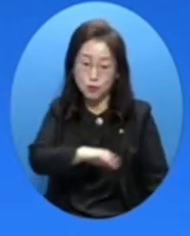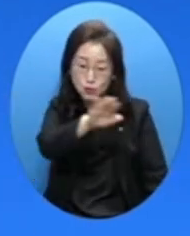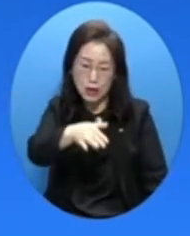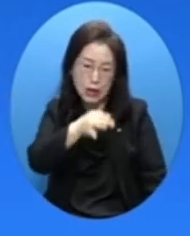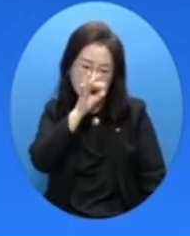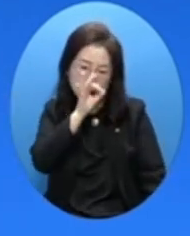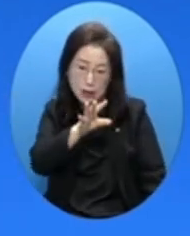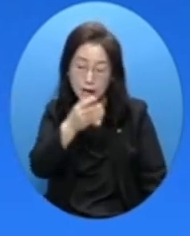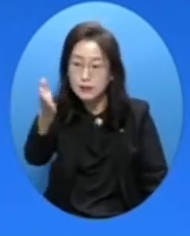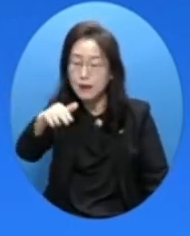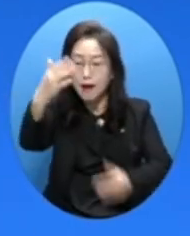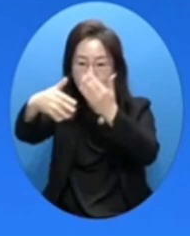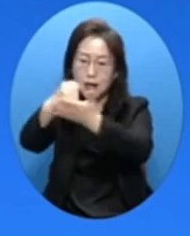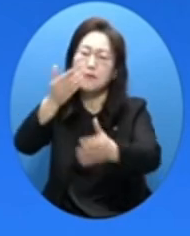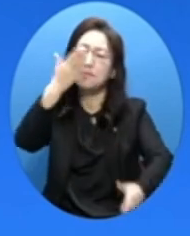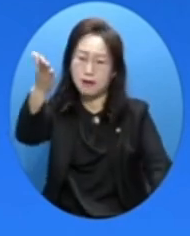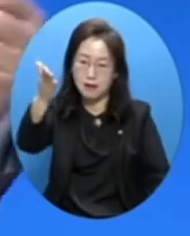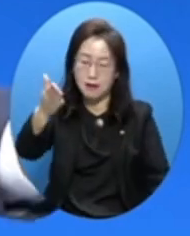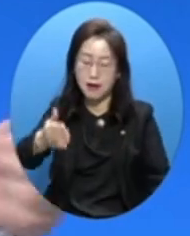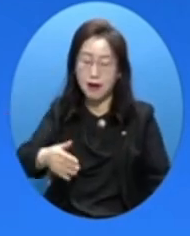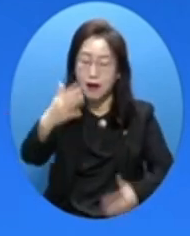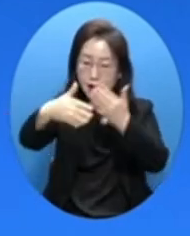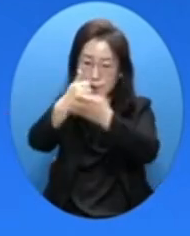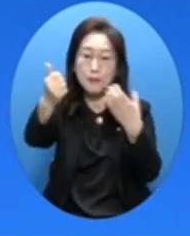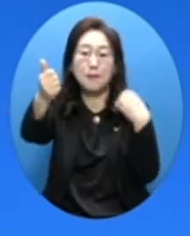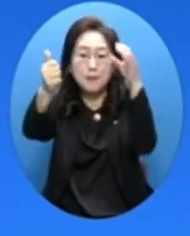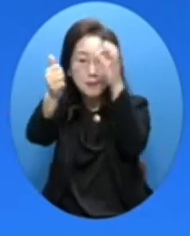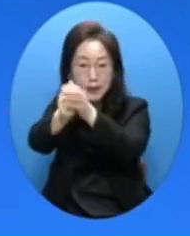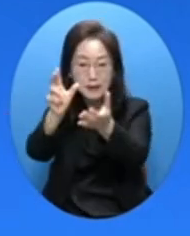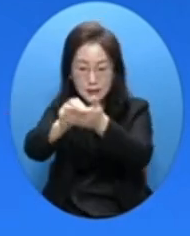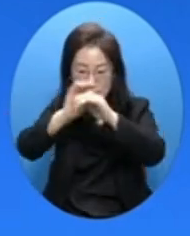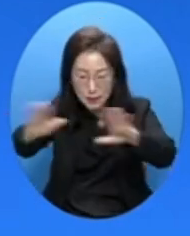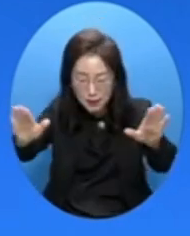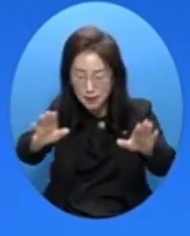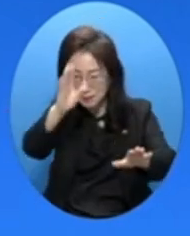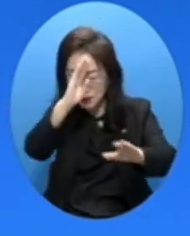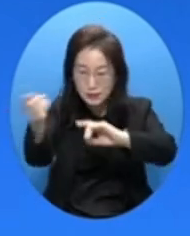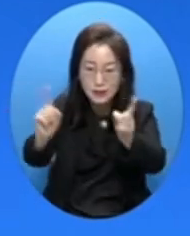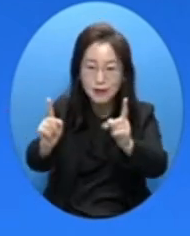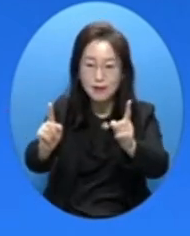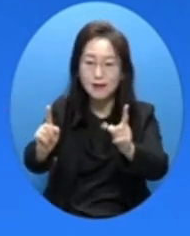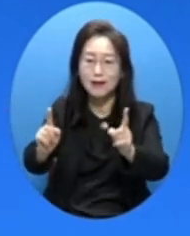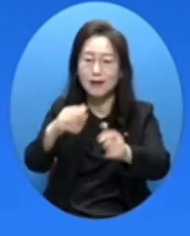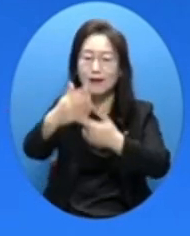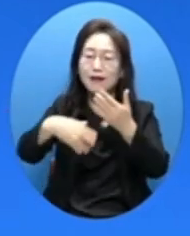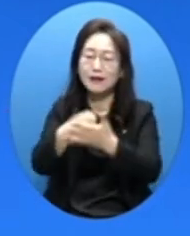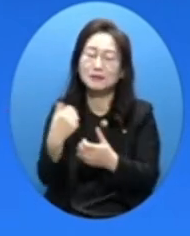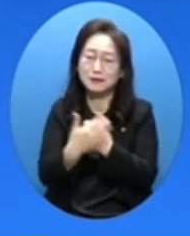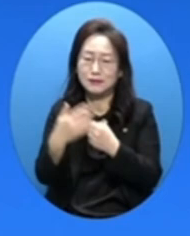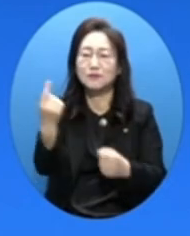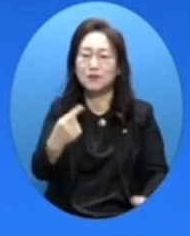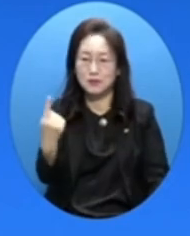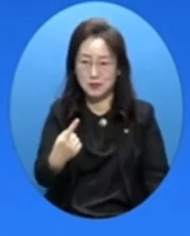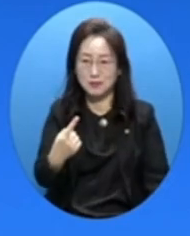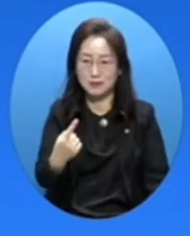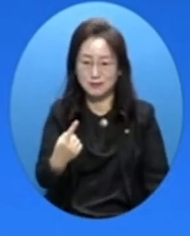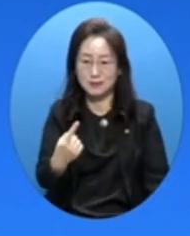있는 것입니다. 주님께 맡길 때 기적이 일어나고 문제 해결되고 질병이 떠나가고 하나님의 은혜가 임하게 되는